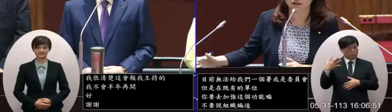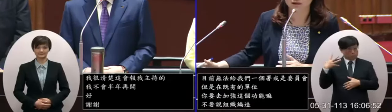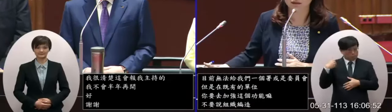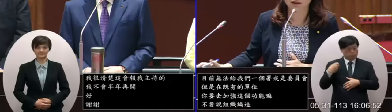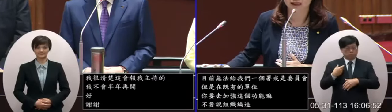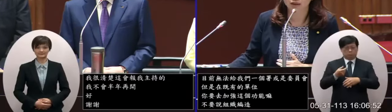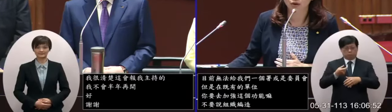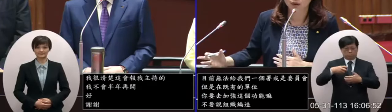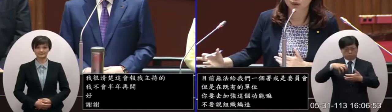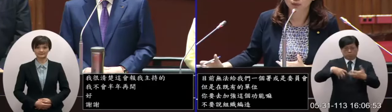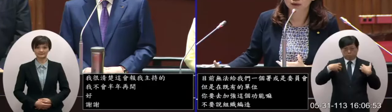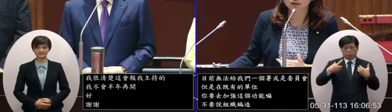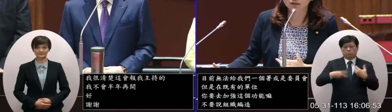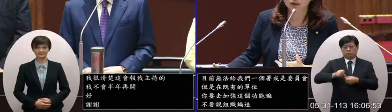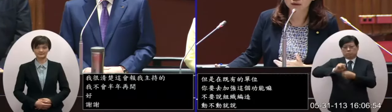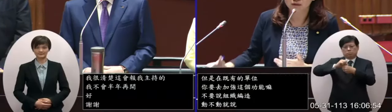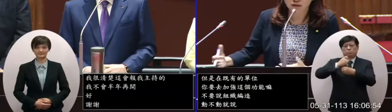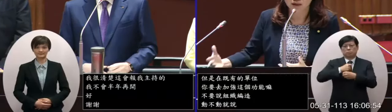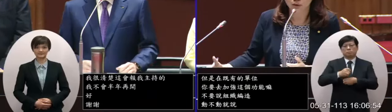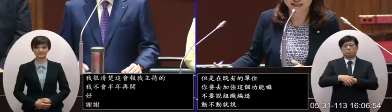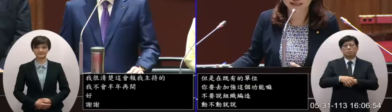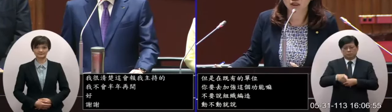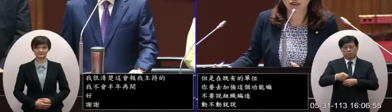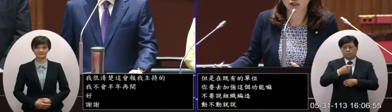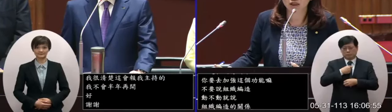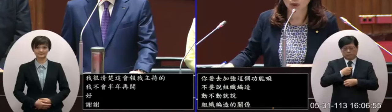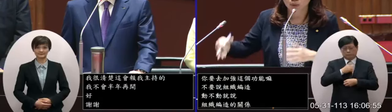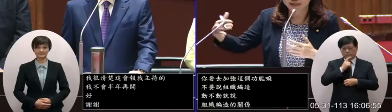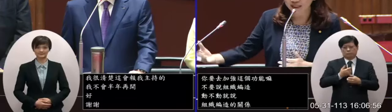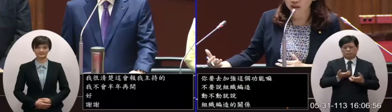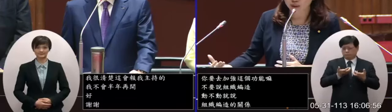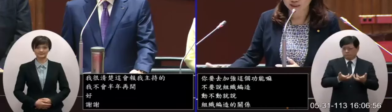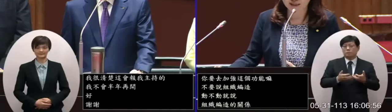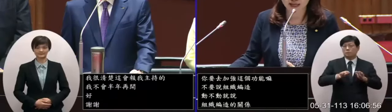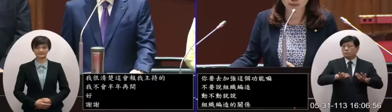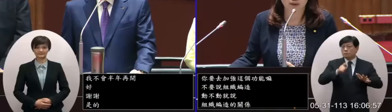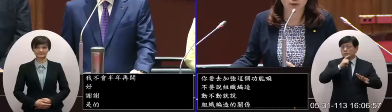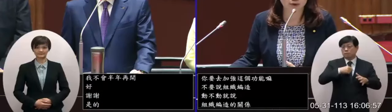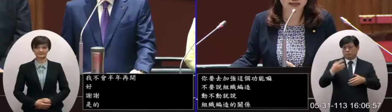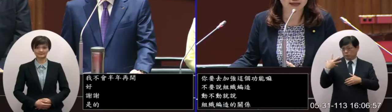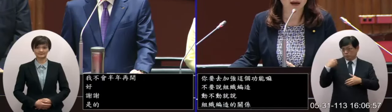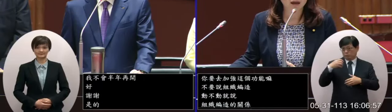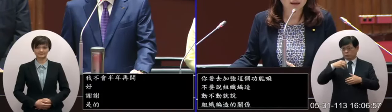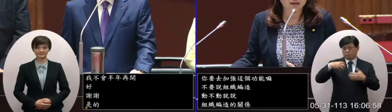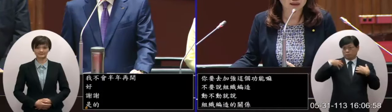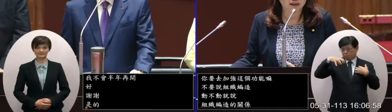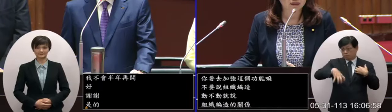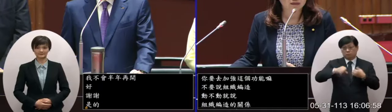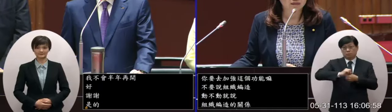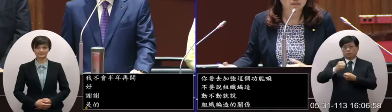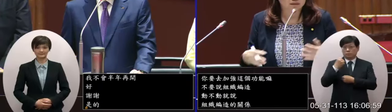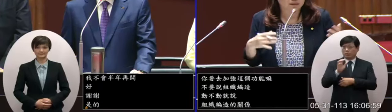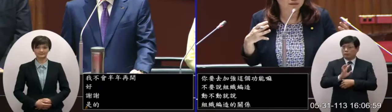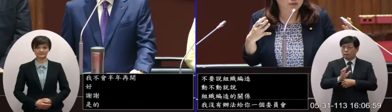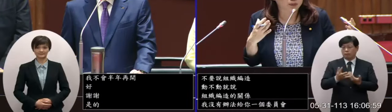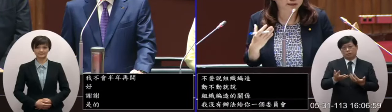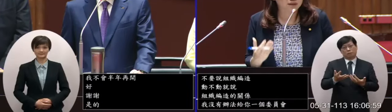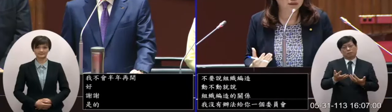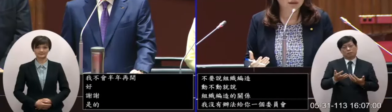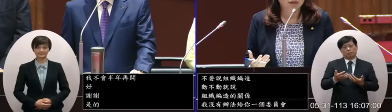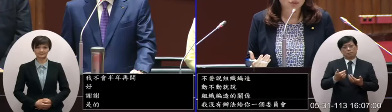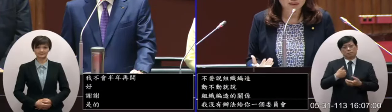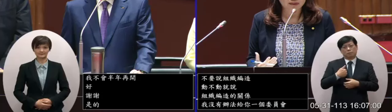强，这才是我们要真正要去进行。我们现有的这个单位你不去加强，那当然，